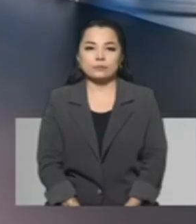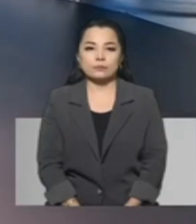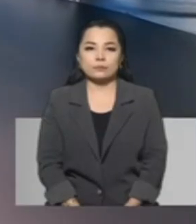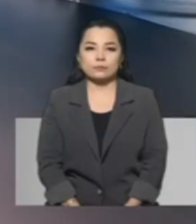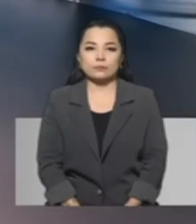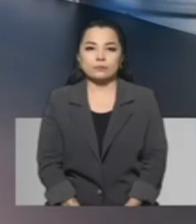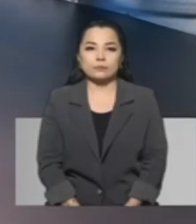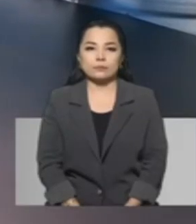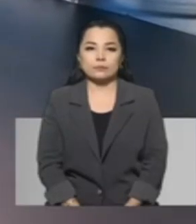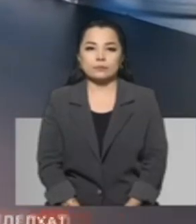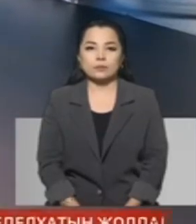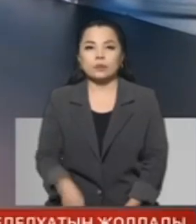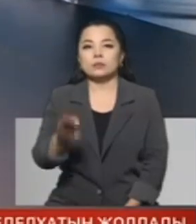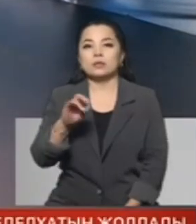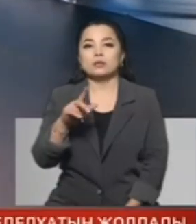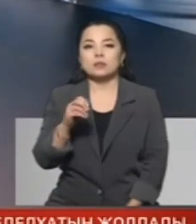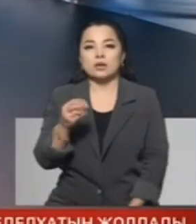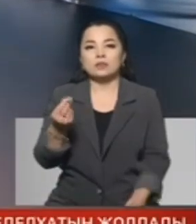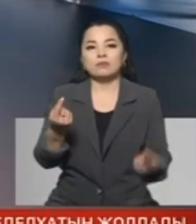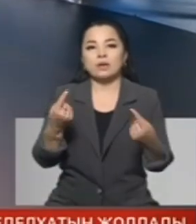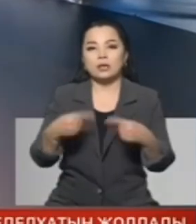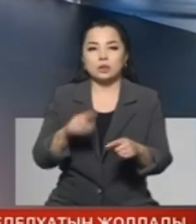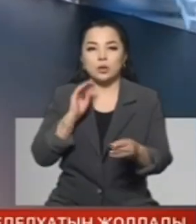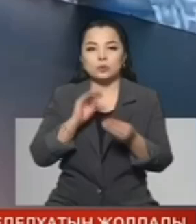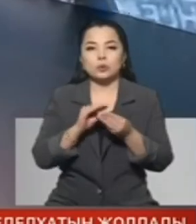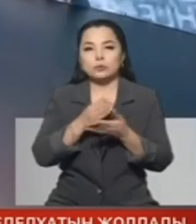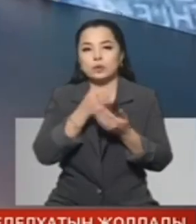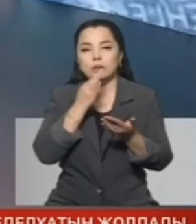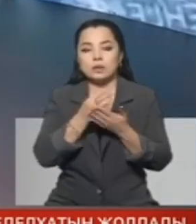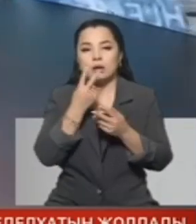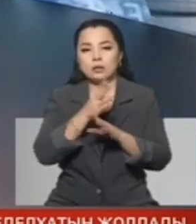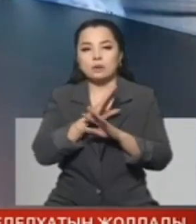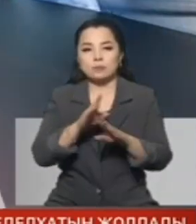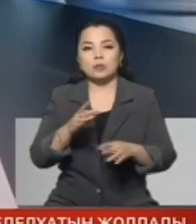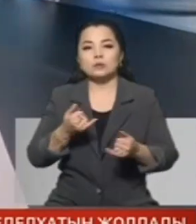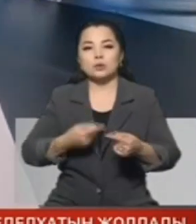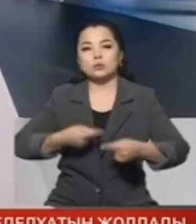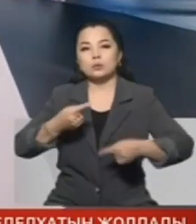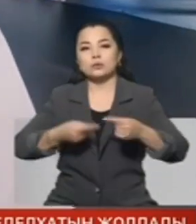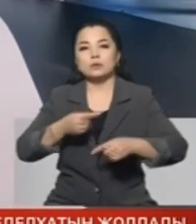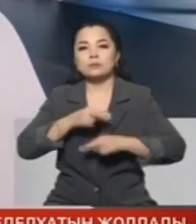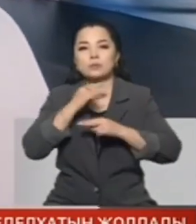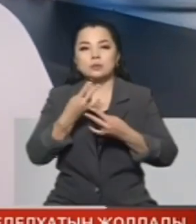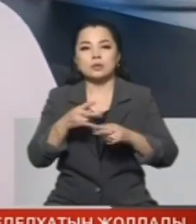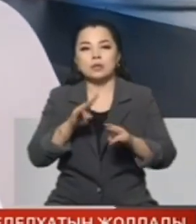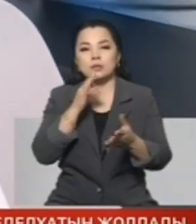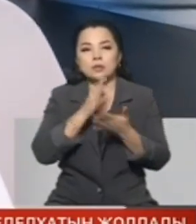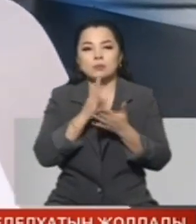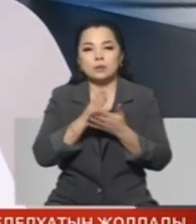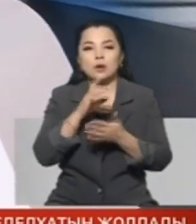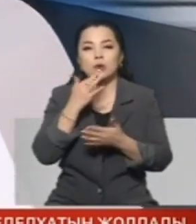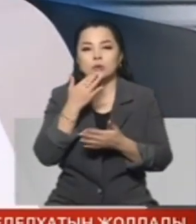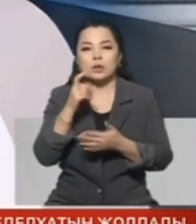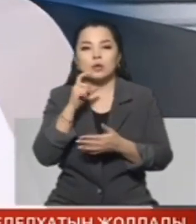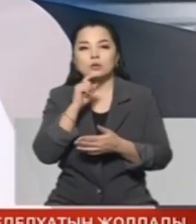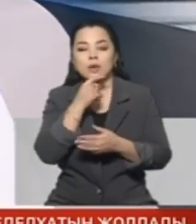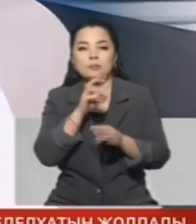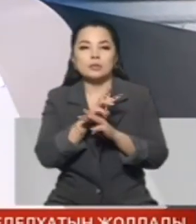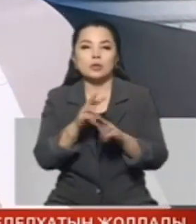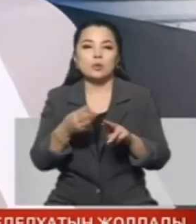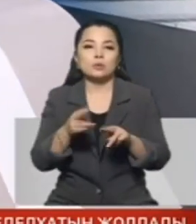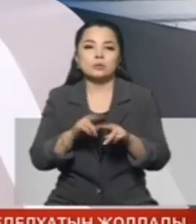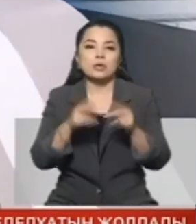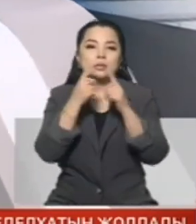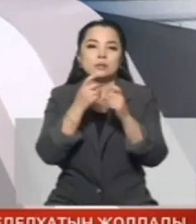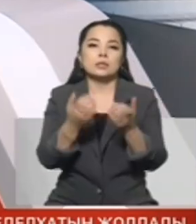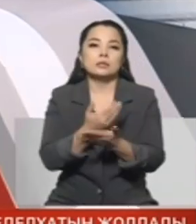Ал енді рет-ретімен. Теңгемен инфляцияның тұрақсыздығына қарамастан дүрбелеңге еруге жөн жоқ. Ұлттық экономика министрі бүгін осылай